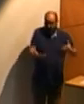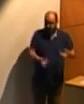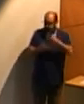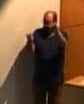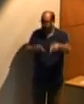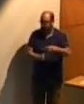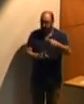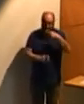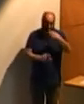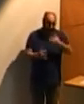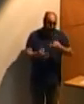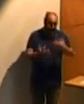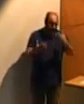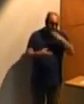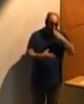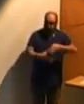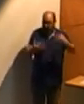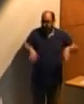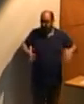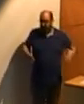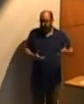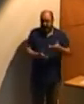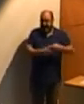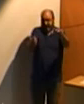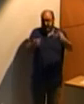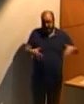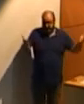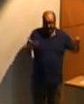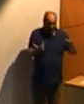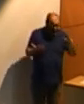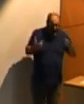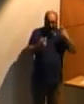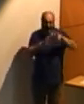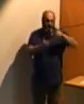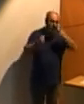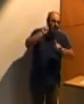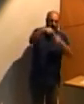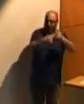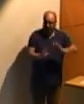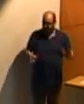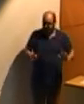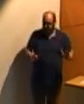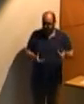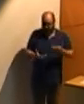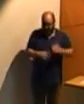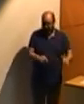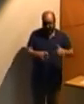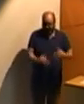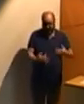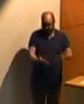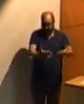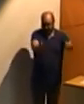alors que donc donc je pense qu'il existe des choses des états unis et mes jeux mais je crois que c'est plus dans ce